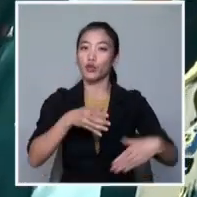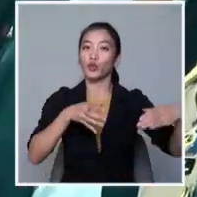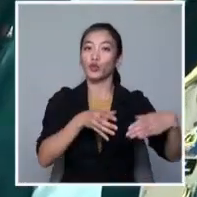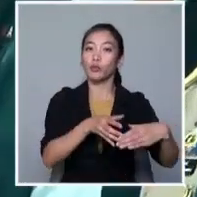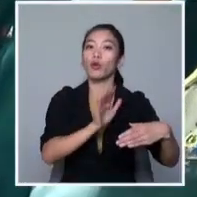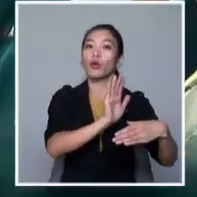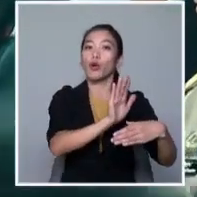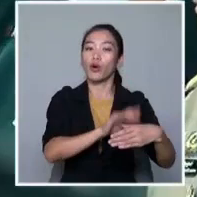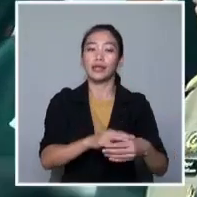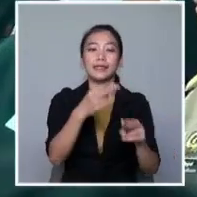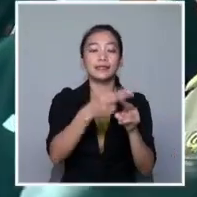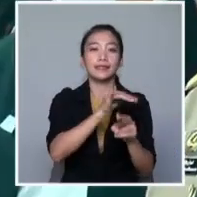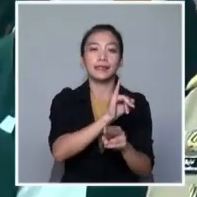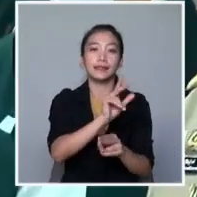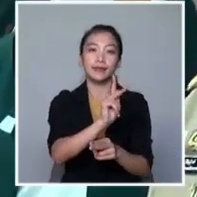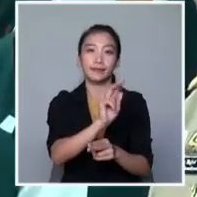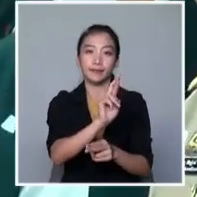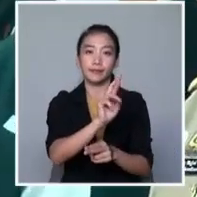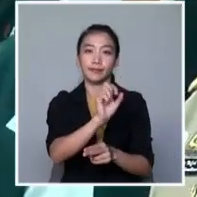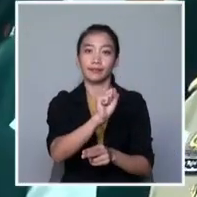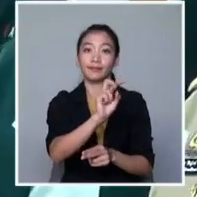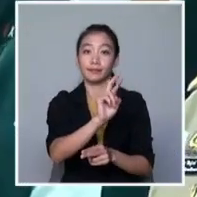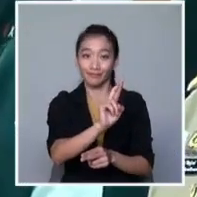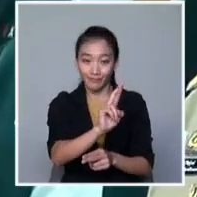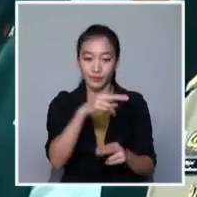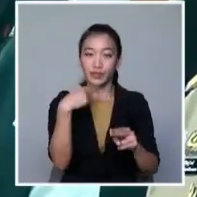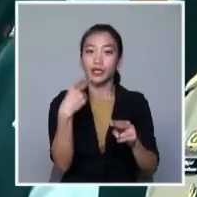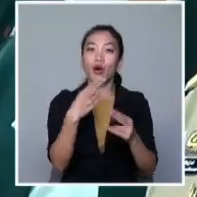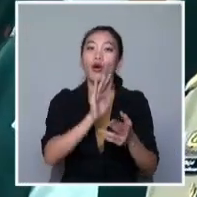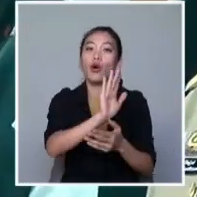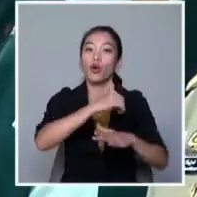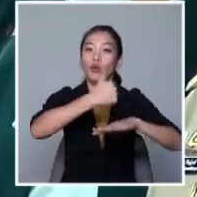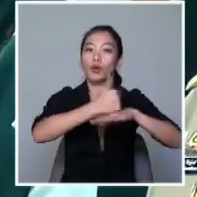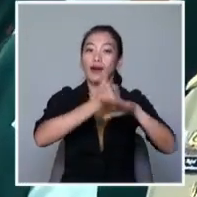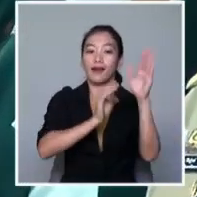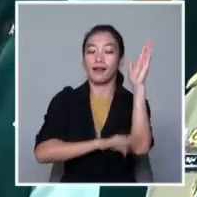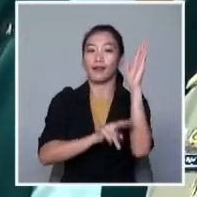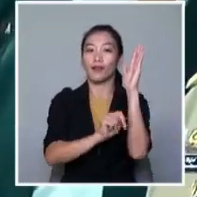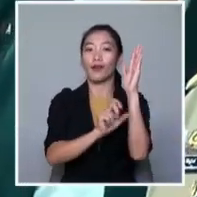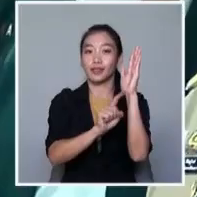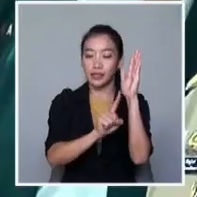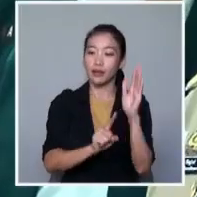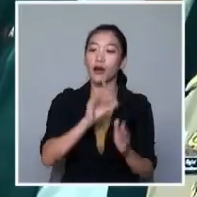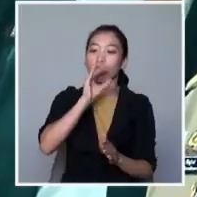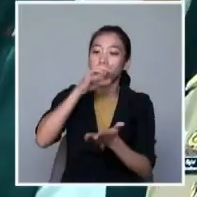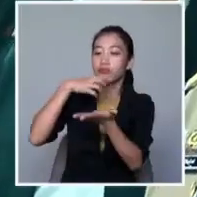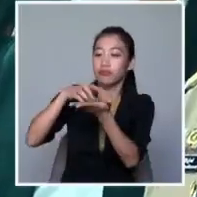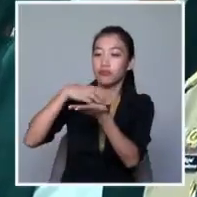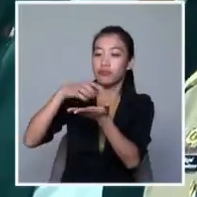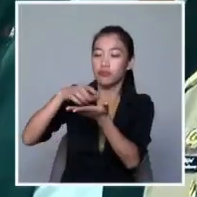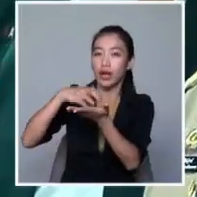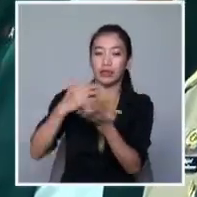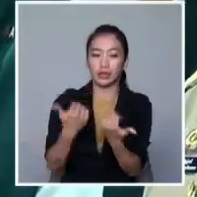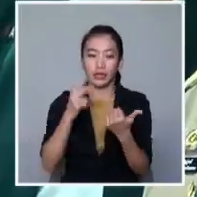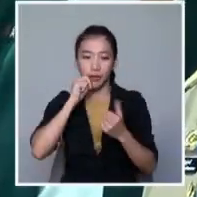จากนายไกรสอนวิสิทธิ์วงศ์ผู้ว่าราชการจังหวัดนครศรีธรรมราชและสถานการณ์น้ำท่วมจากผู้แทนกรมชลประท